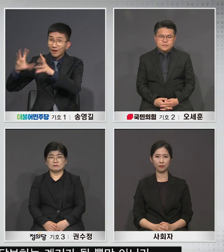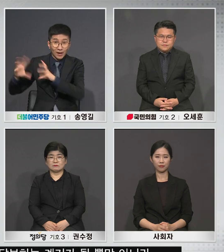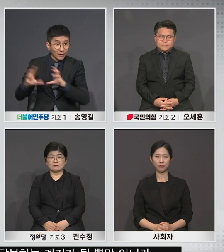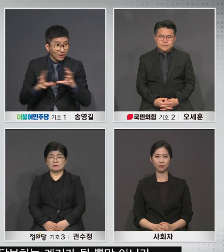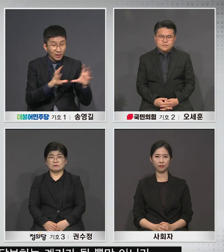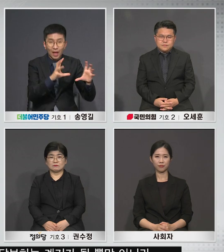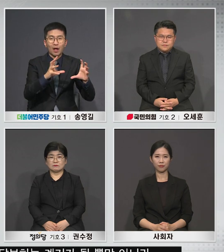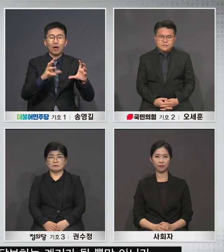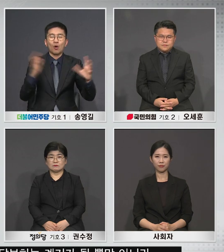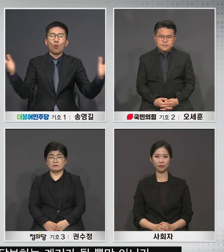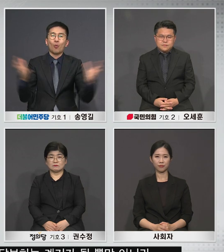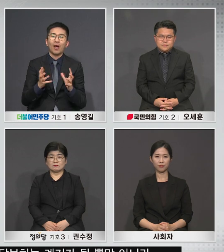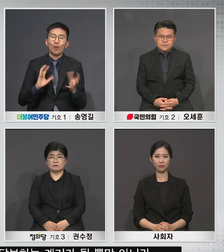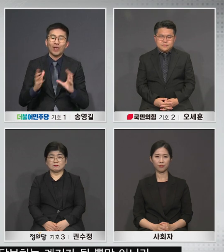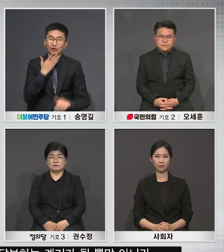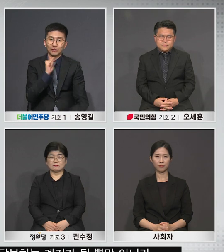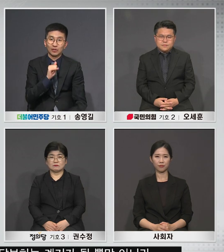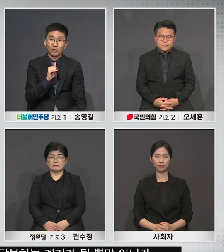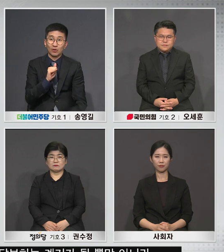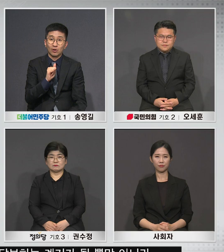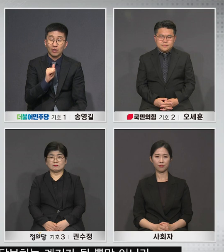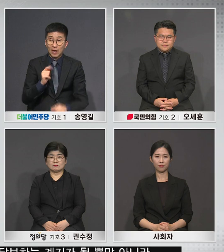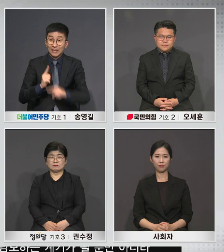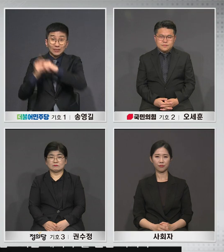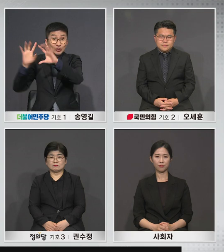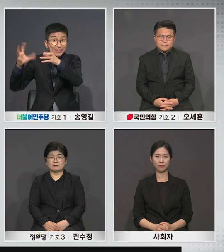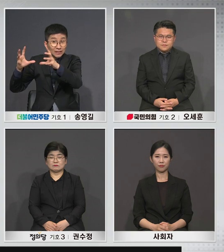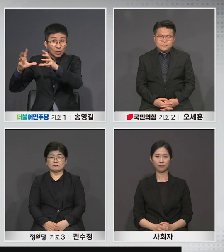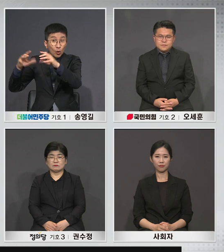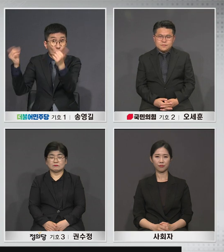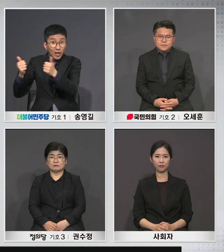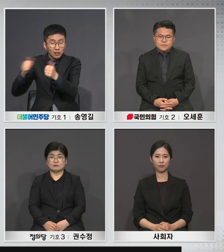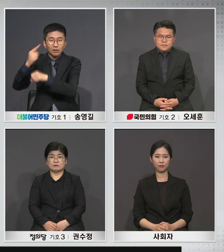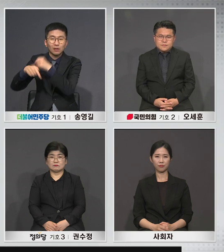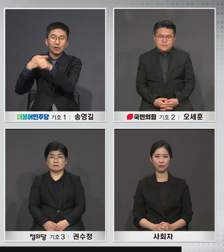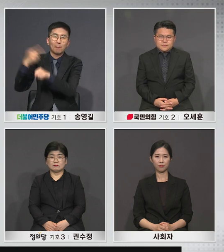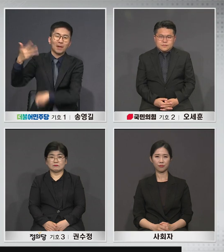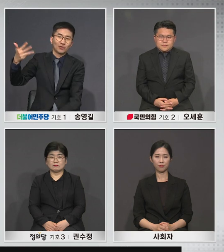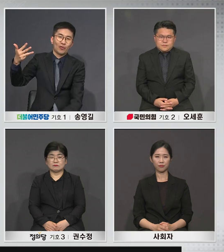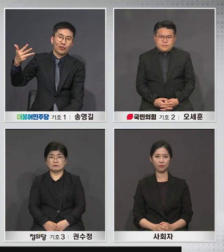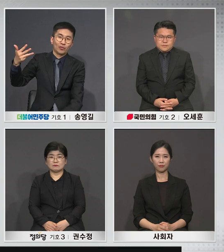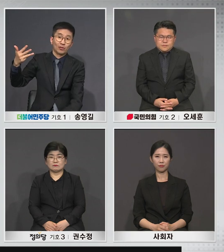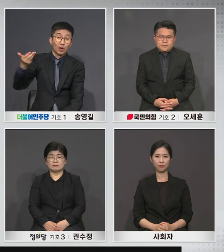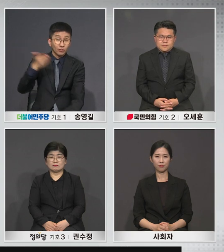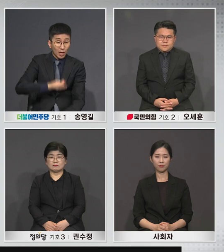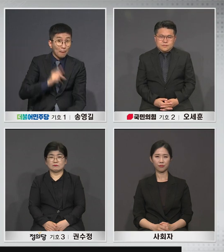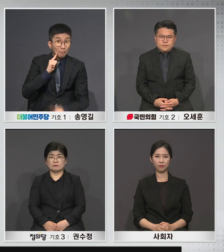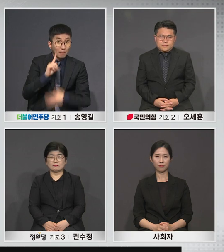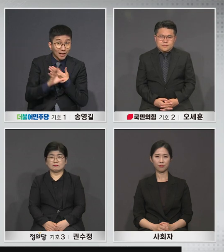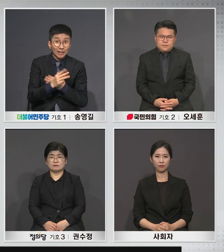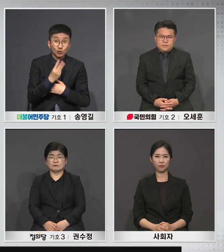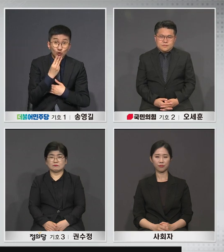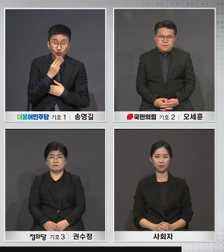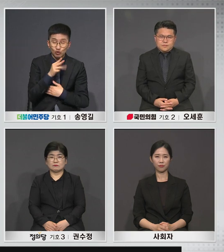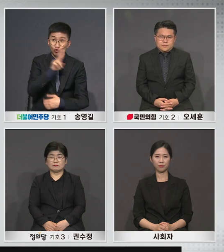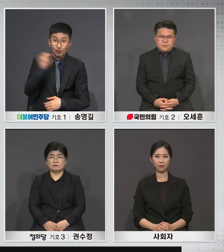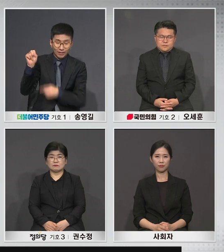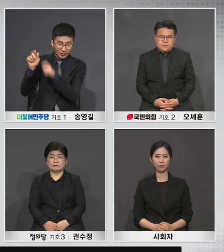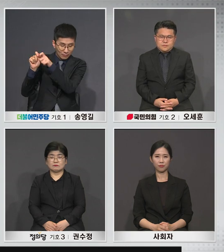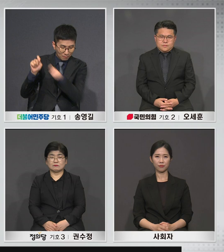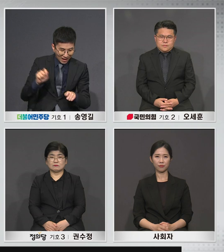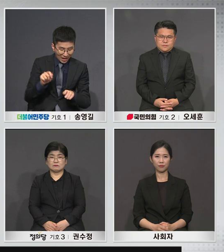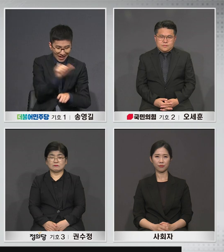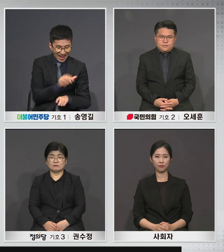8천 번 열린다고 합니다. 서울이 만약에 8천 번의 국제회의가 열린다고 하면 수많은 우리 청년들이 거기에 동역이든